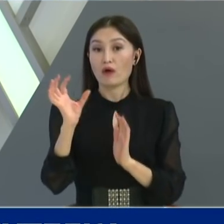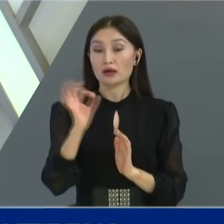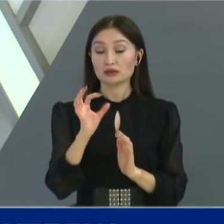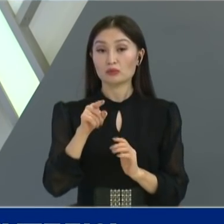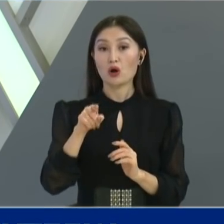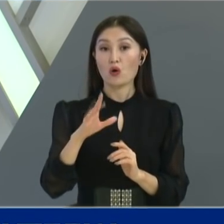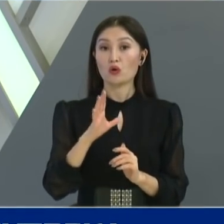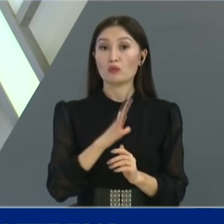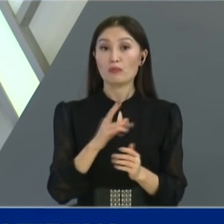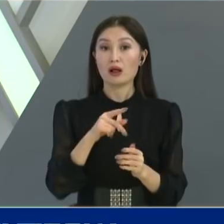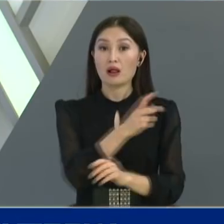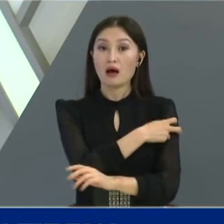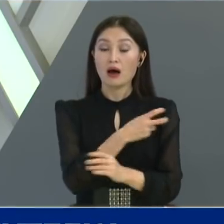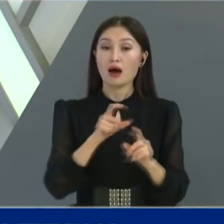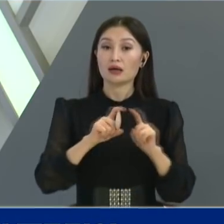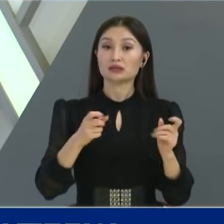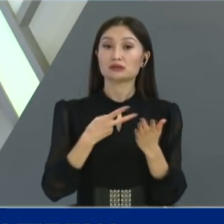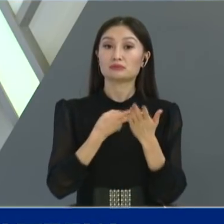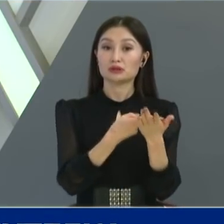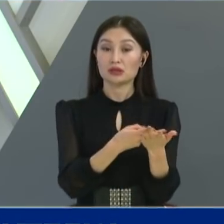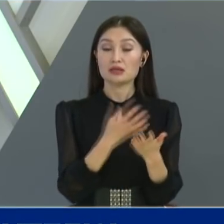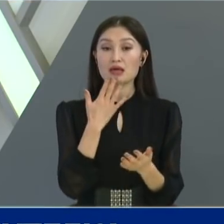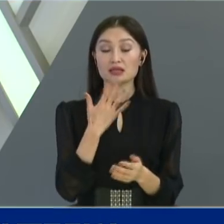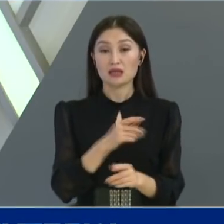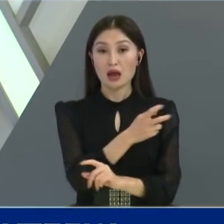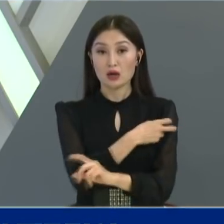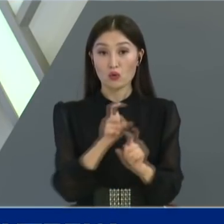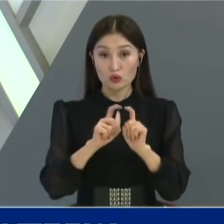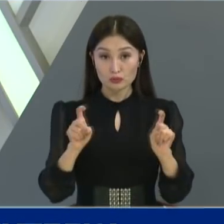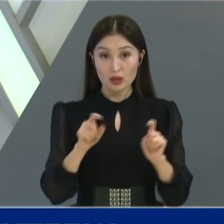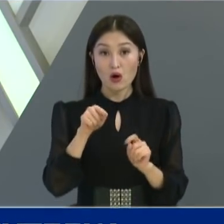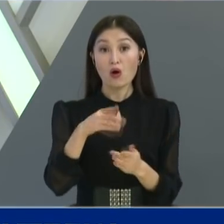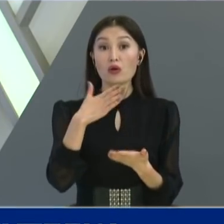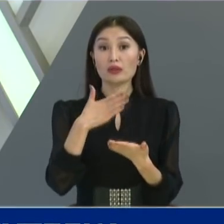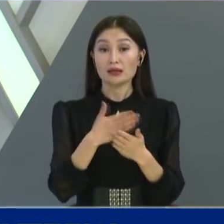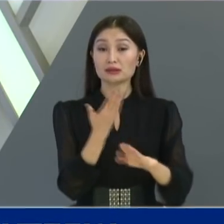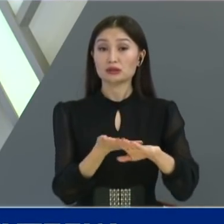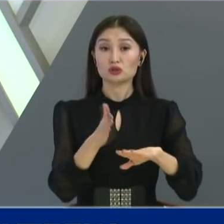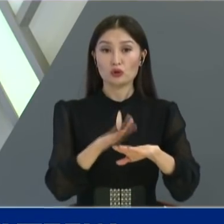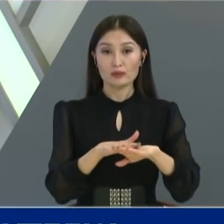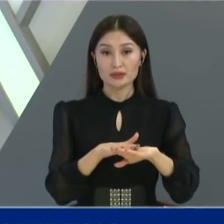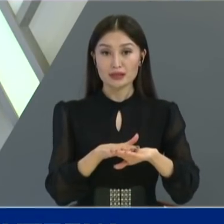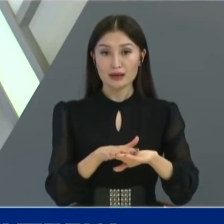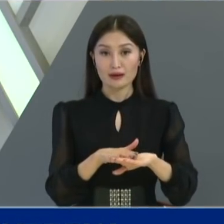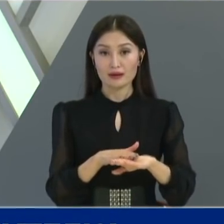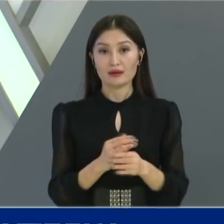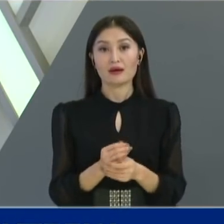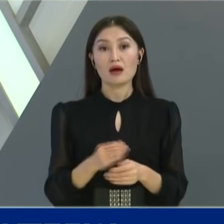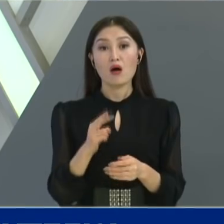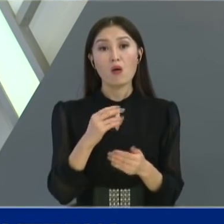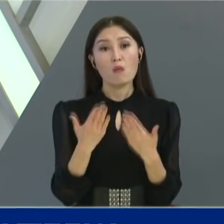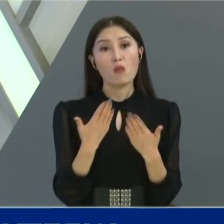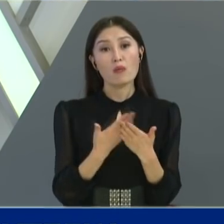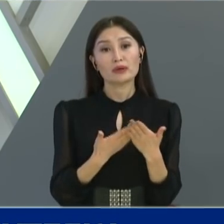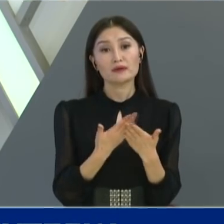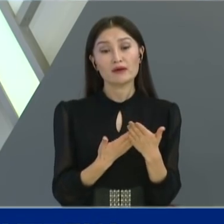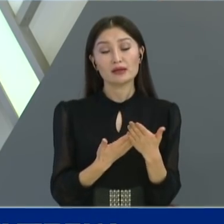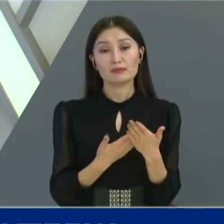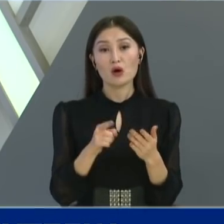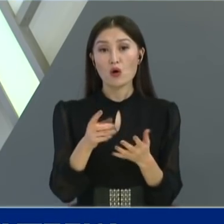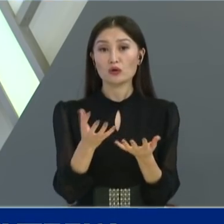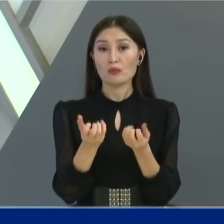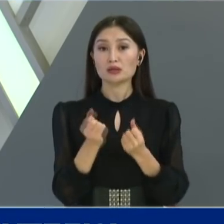он был госпитализирован в национальный госпиталь. Он находился в тяжелом состоянии. По предварительным данным, он